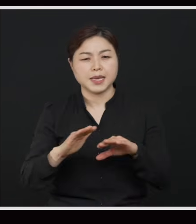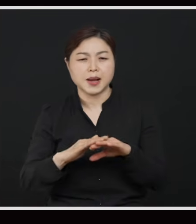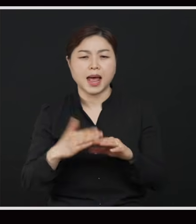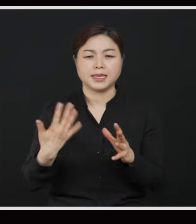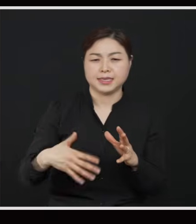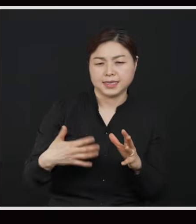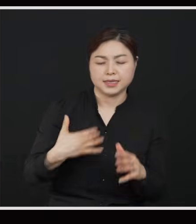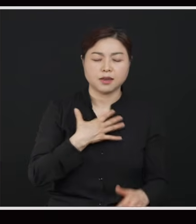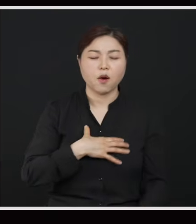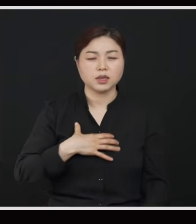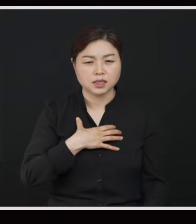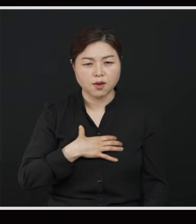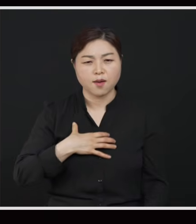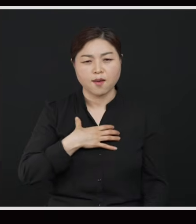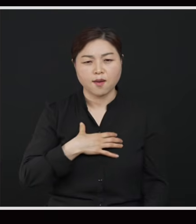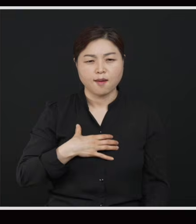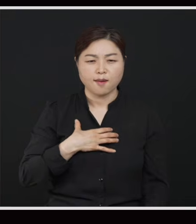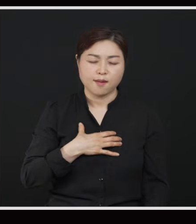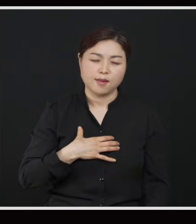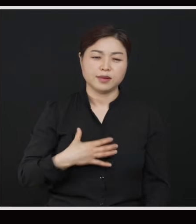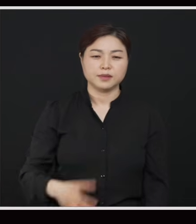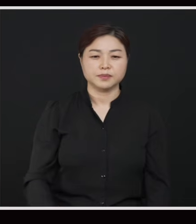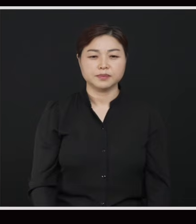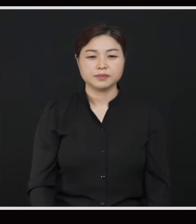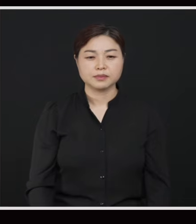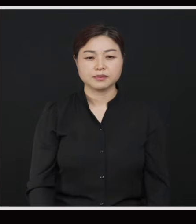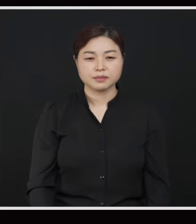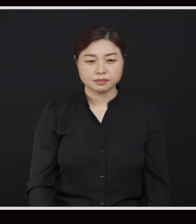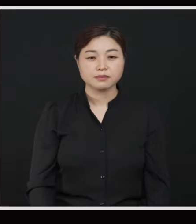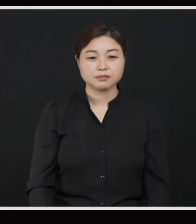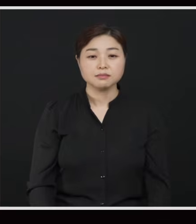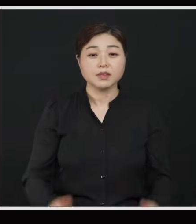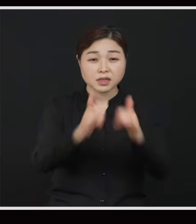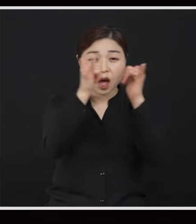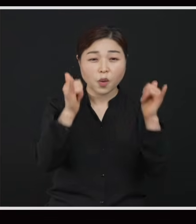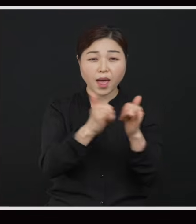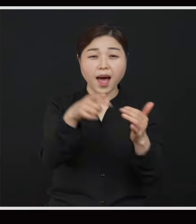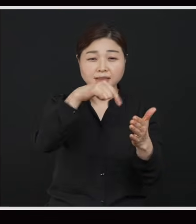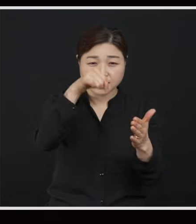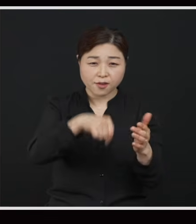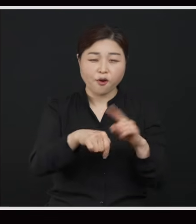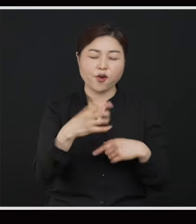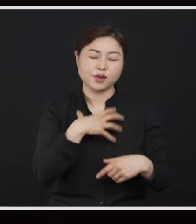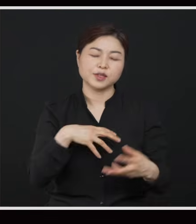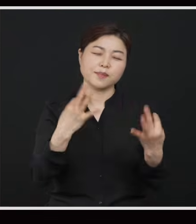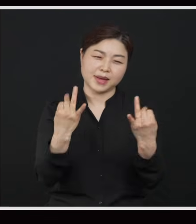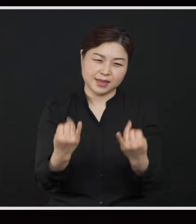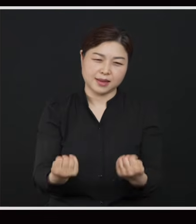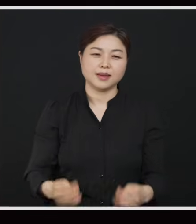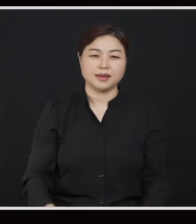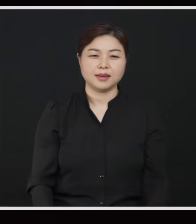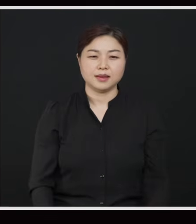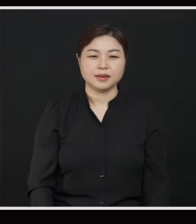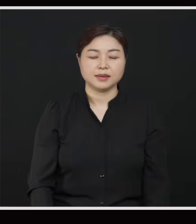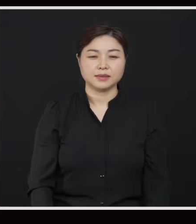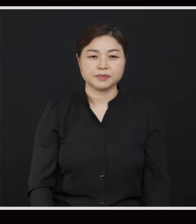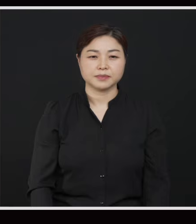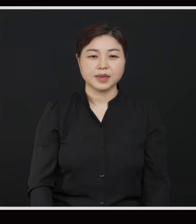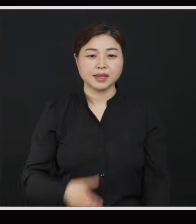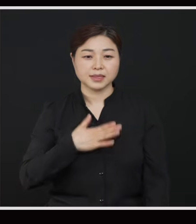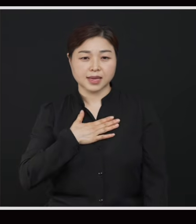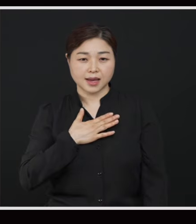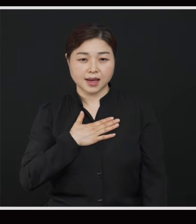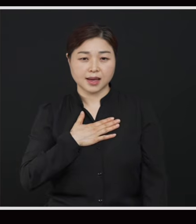돈 문제가 하고서 또 이 걱정, 그 걱정도 많이 하시죠. 보통 사회에서 그런 걱정들을 많이 하는데,